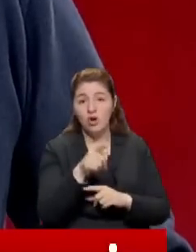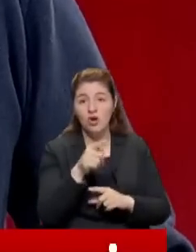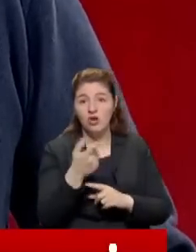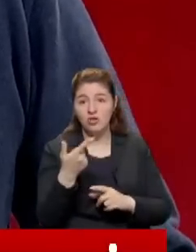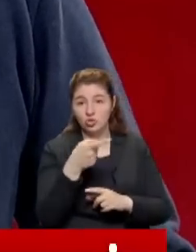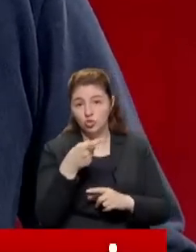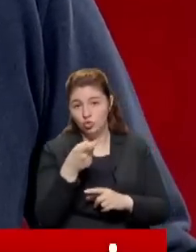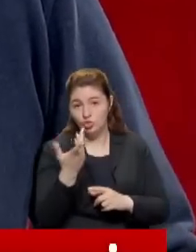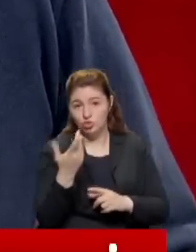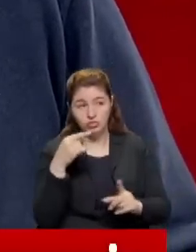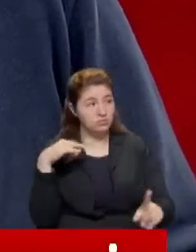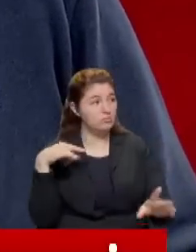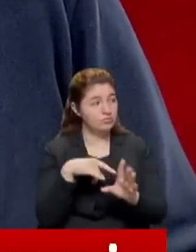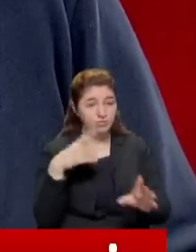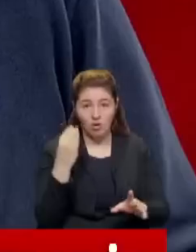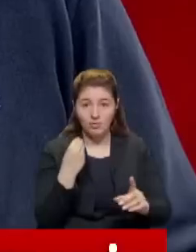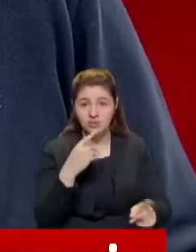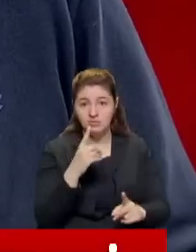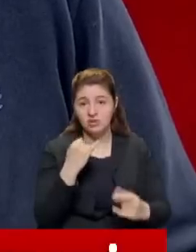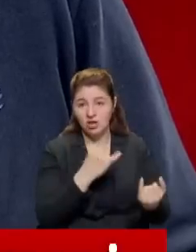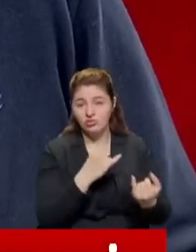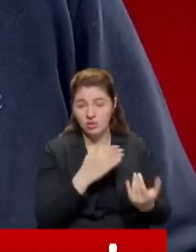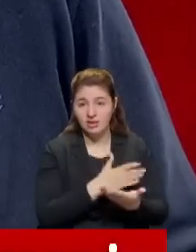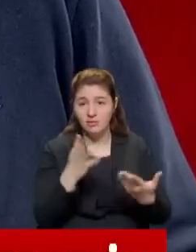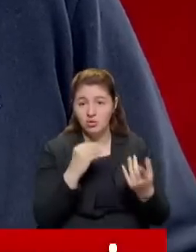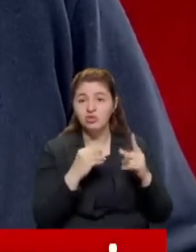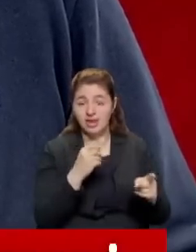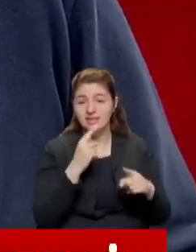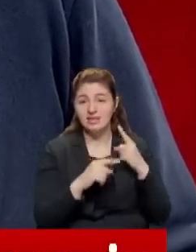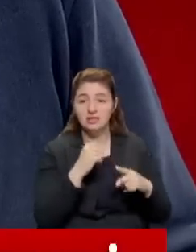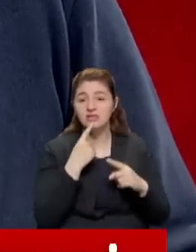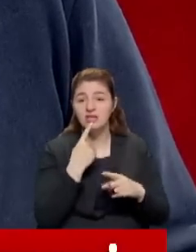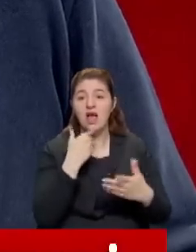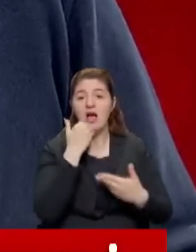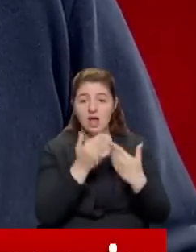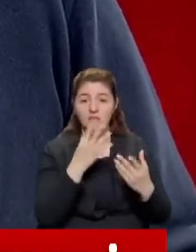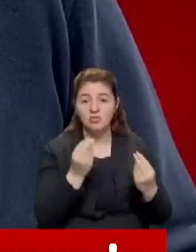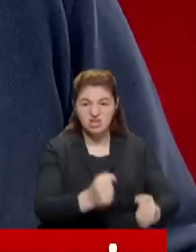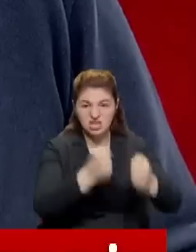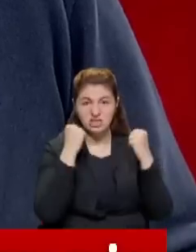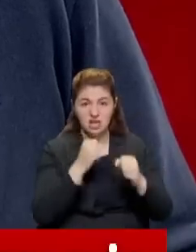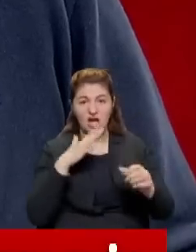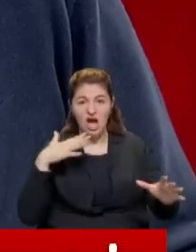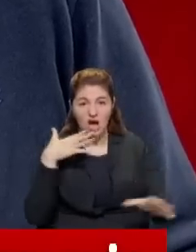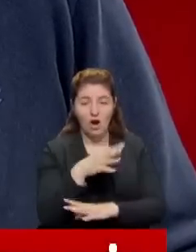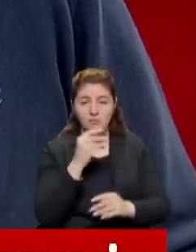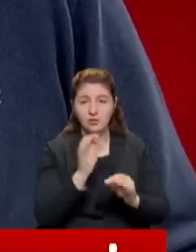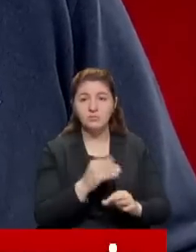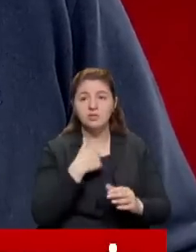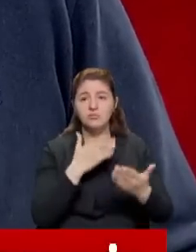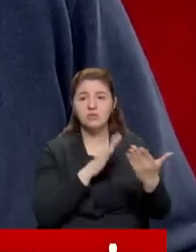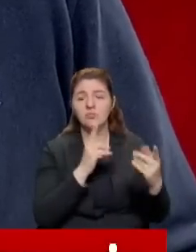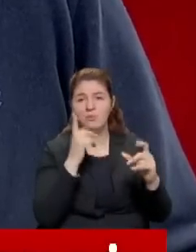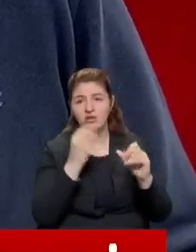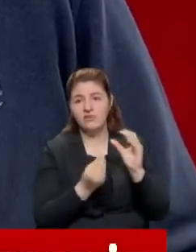o kurşunun isabet etmesi, bir tartışma devam ederken, siyasetin dili üslubu da iyice sertleşirken bizim karşımıza